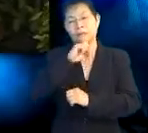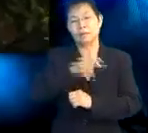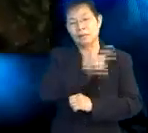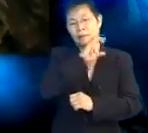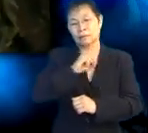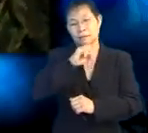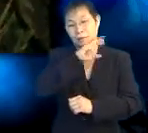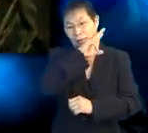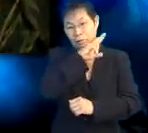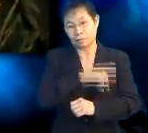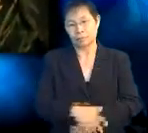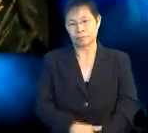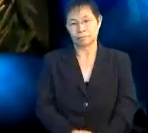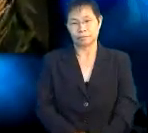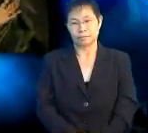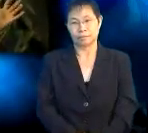Malah